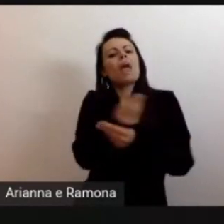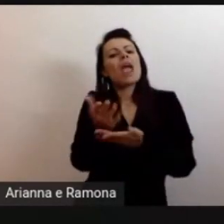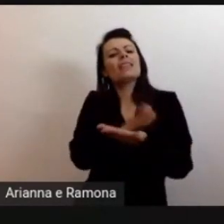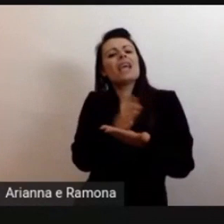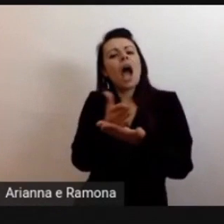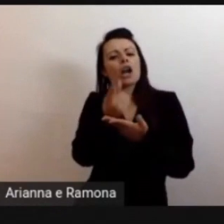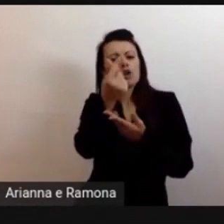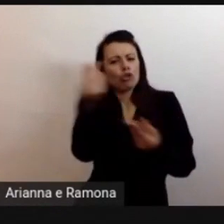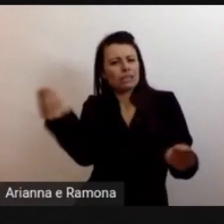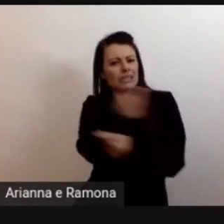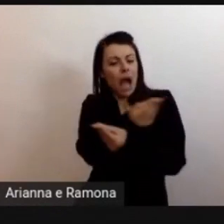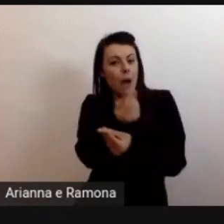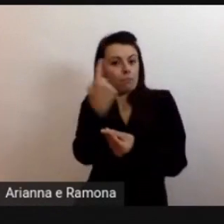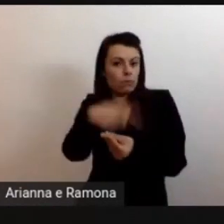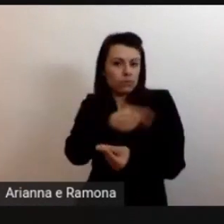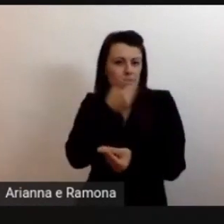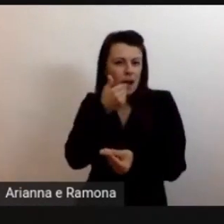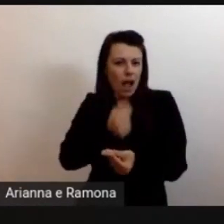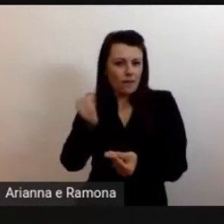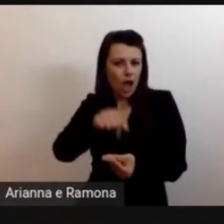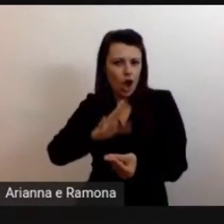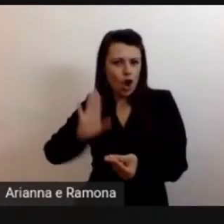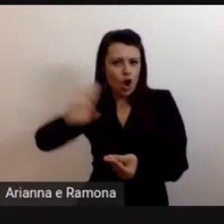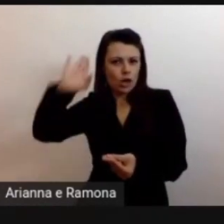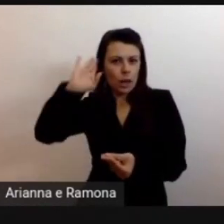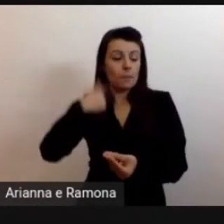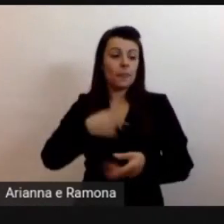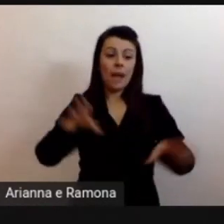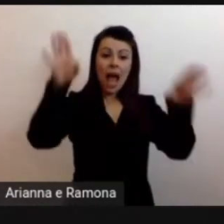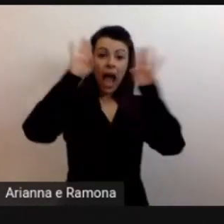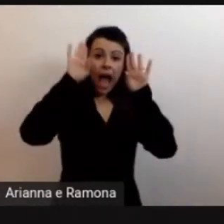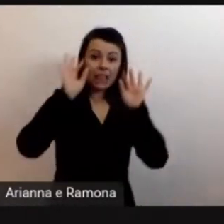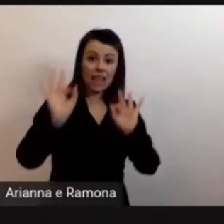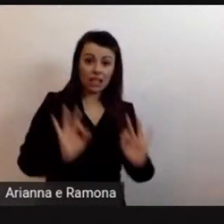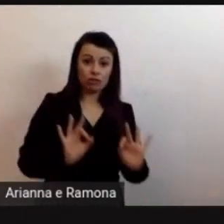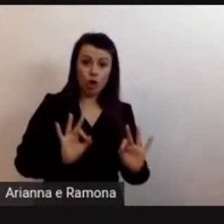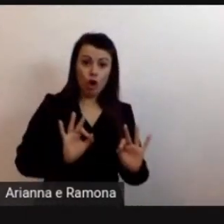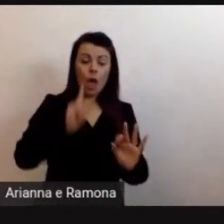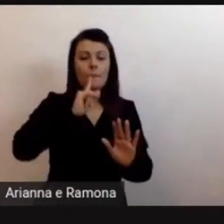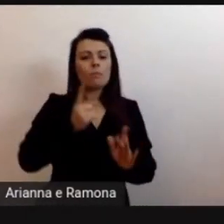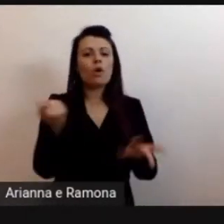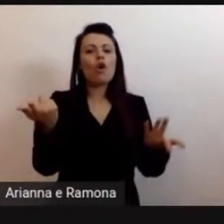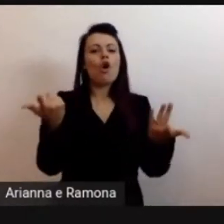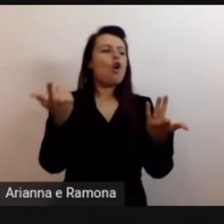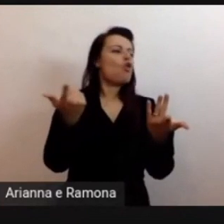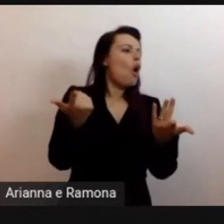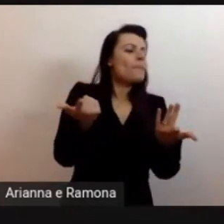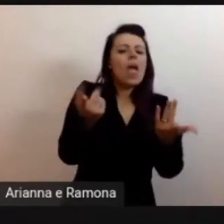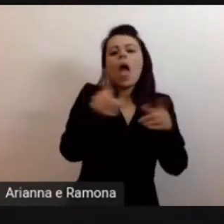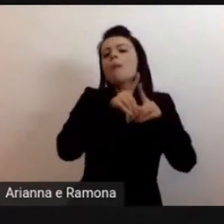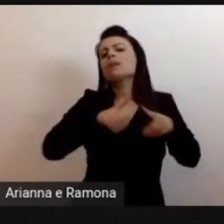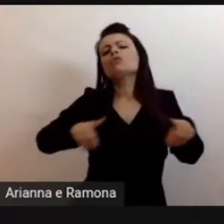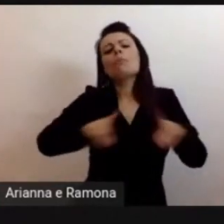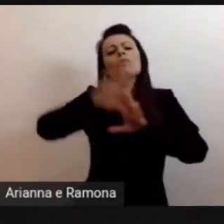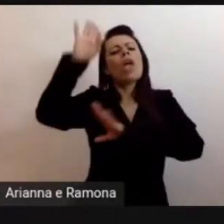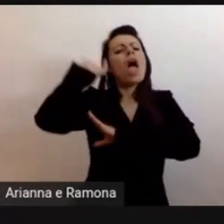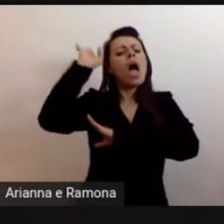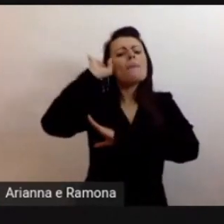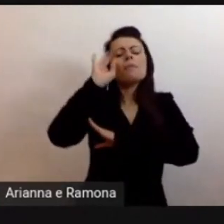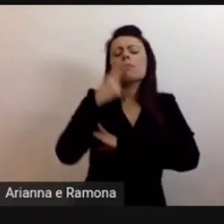cavatelli di lancette imprese che amici quindi a 16 di babylon l ceca